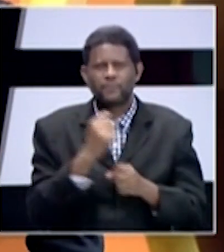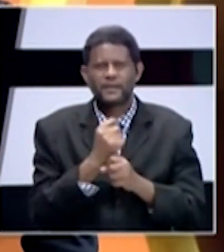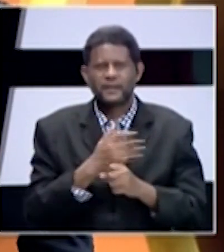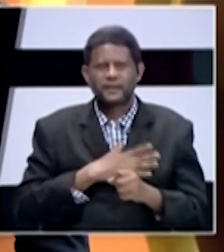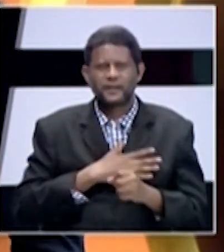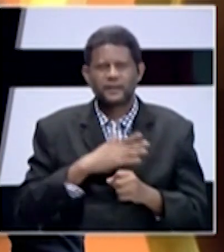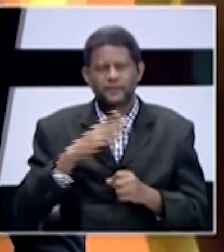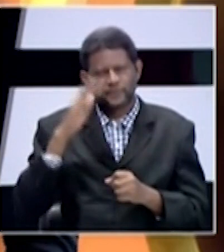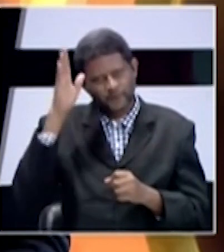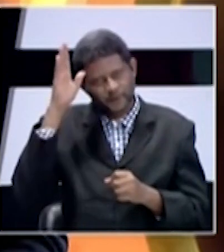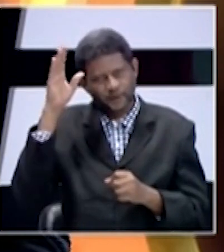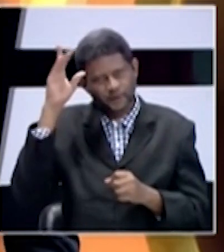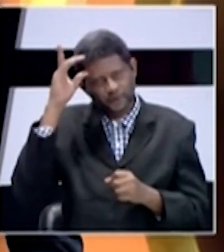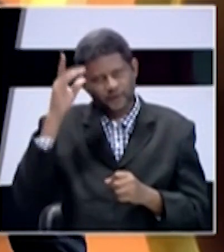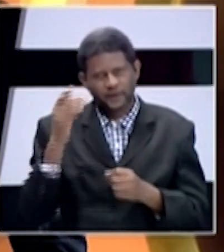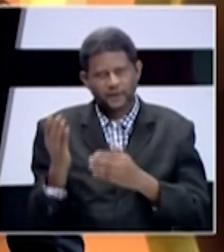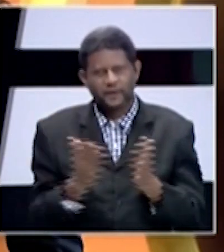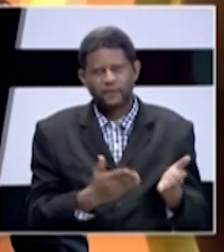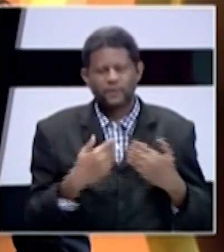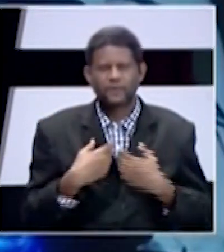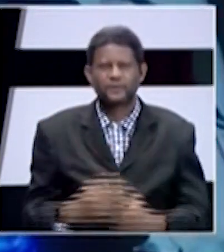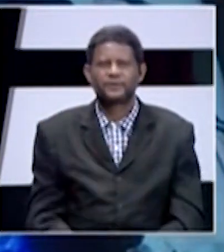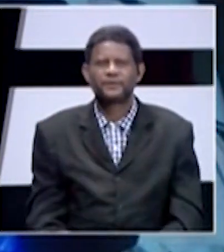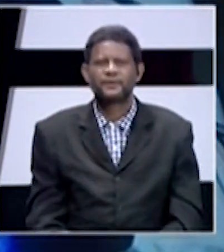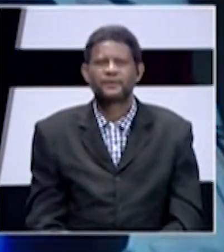ነቶም ርእቶታት ከም ዝስዕዋ ይድወሎም